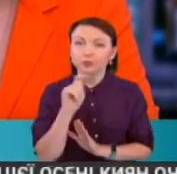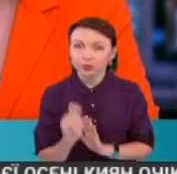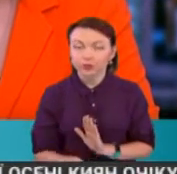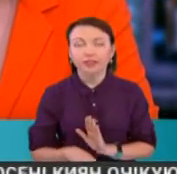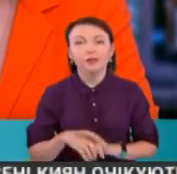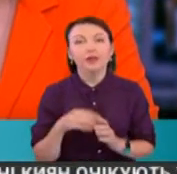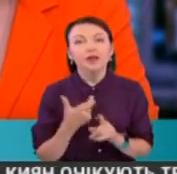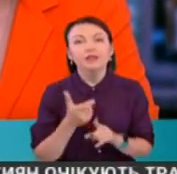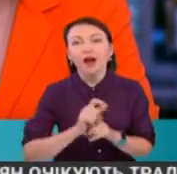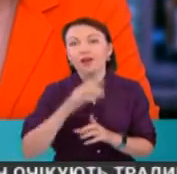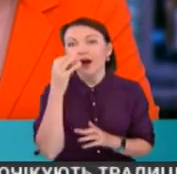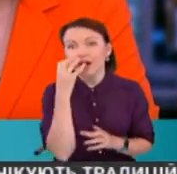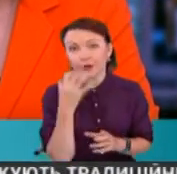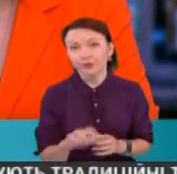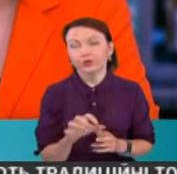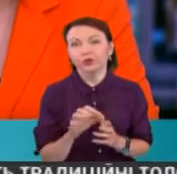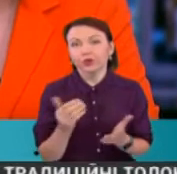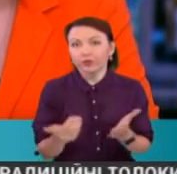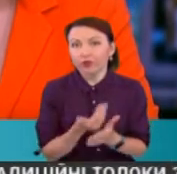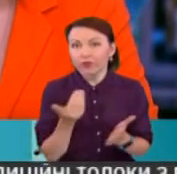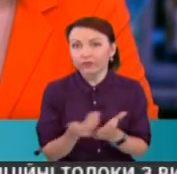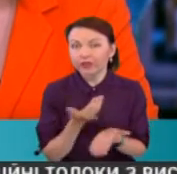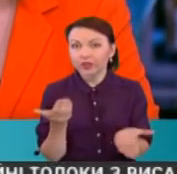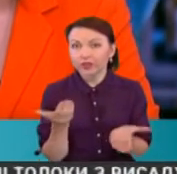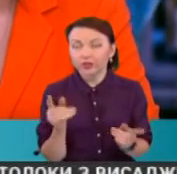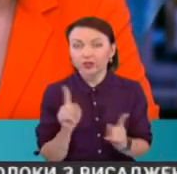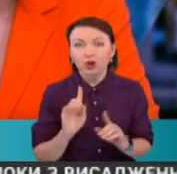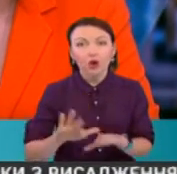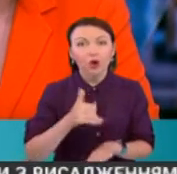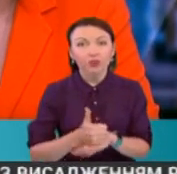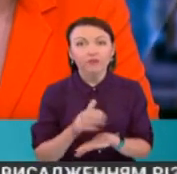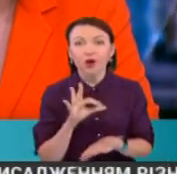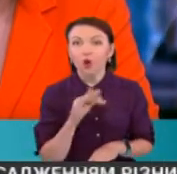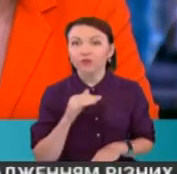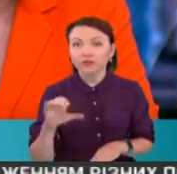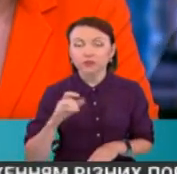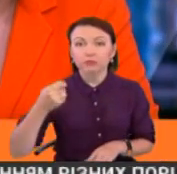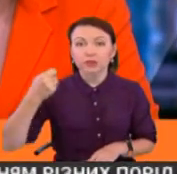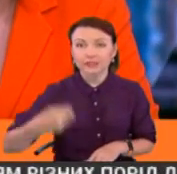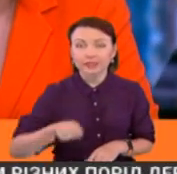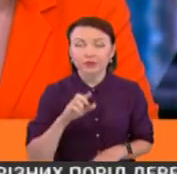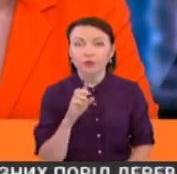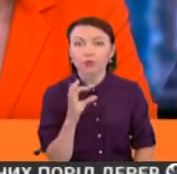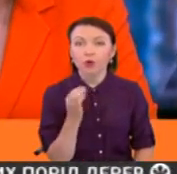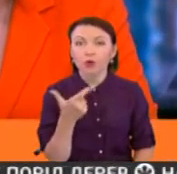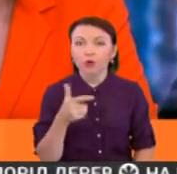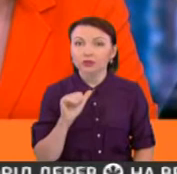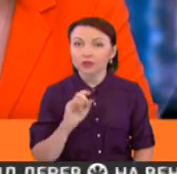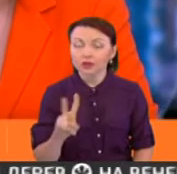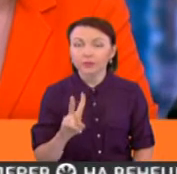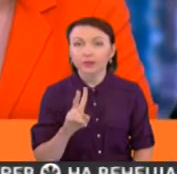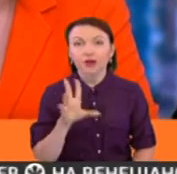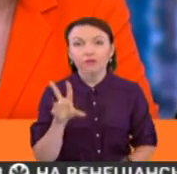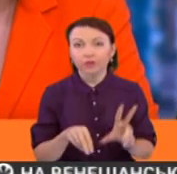такої найгарячішої новини про те, що голова Офісу президента України Андрій Богдан вважає, що